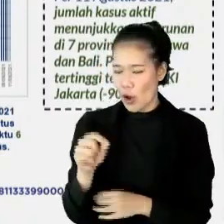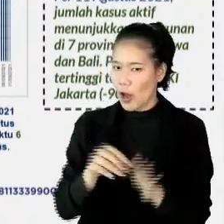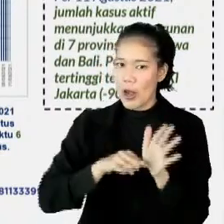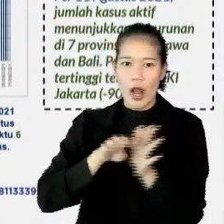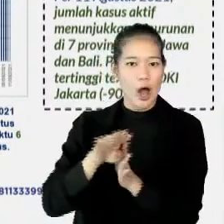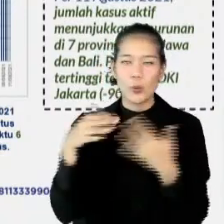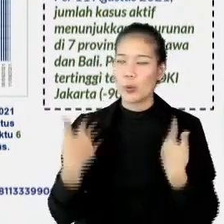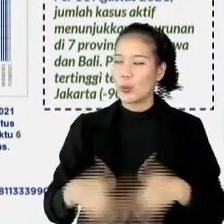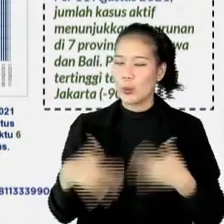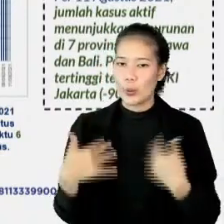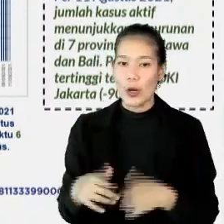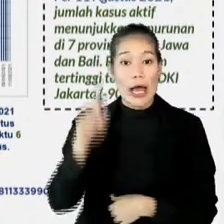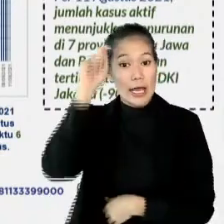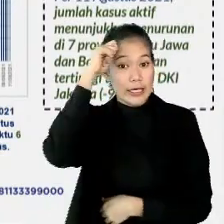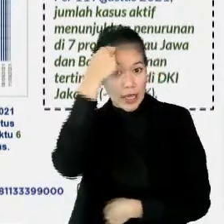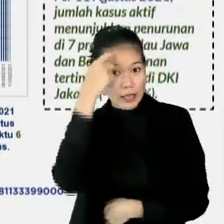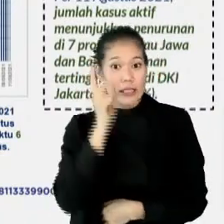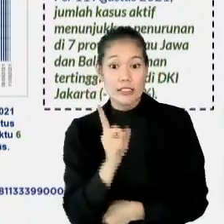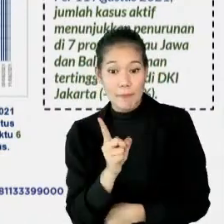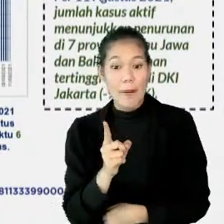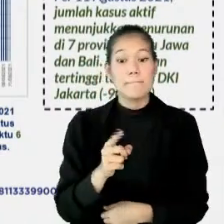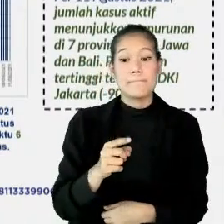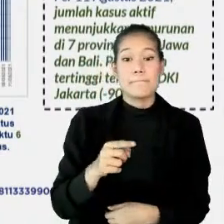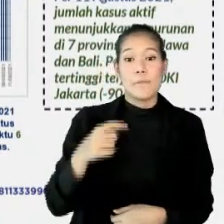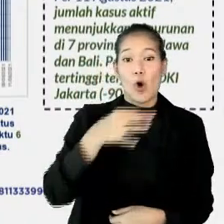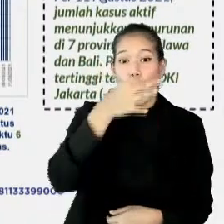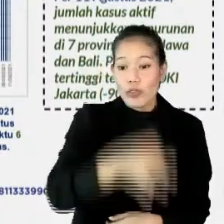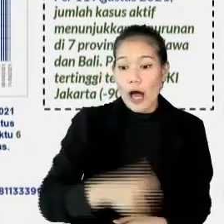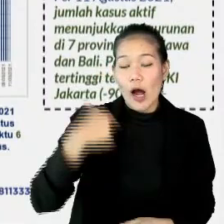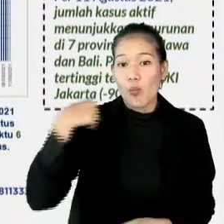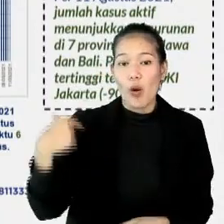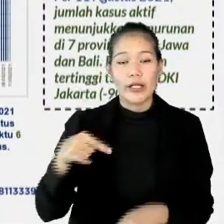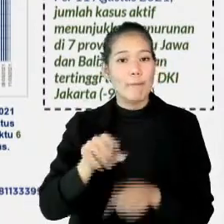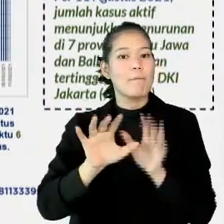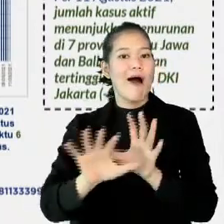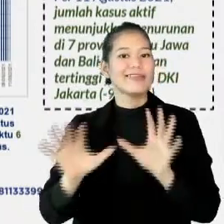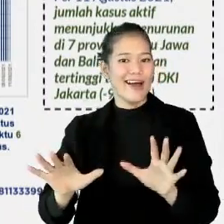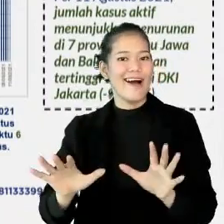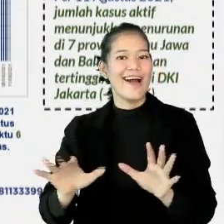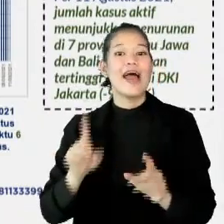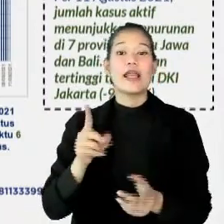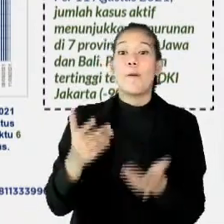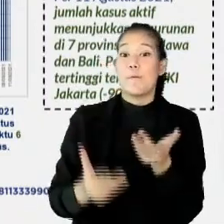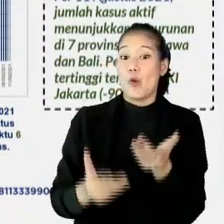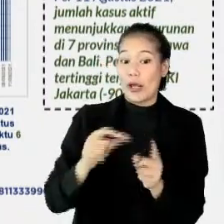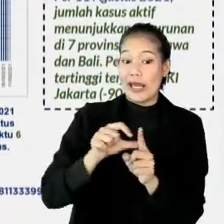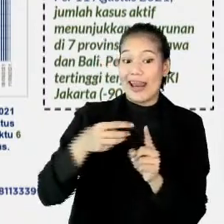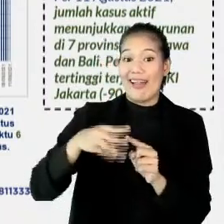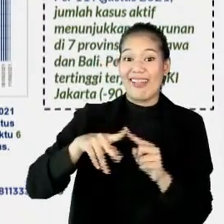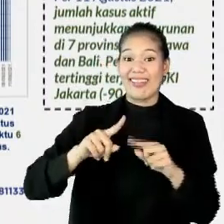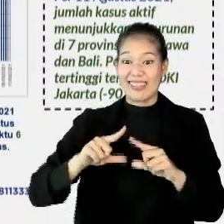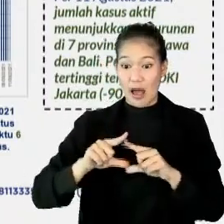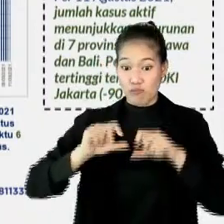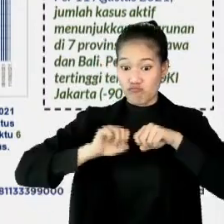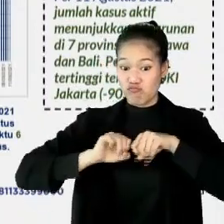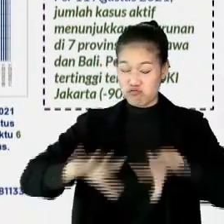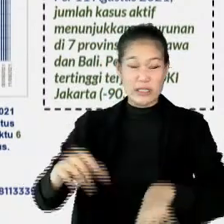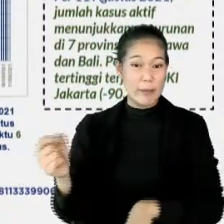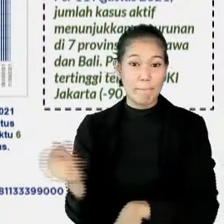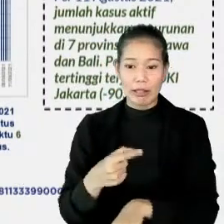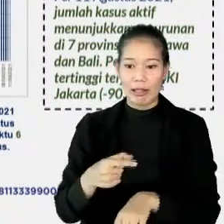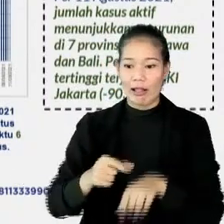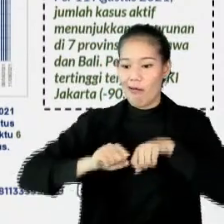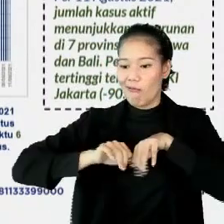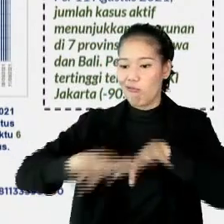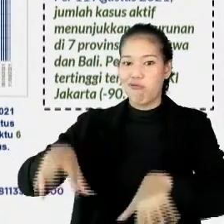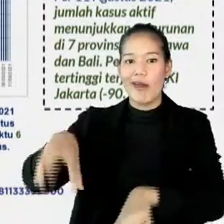luar biasa, dan kita juga harus ingat karena jumlah kabupaten kotanya banyak. Bisa jadi pada saat varian Delta ini menyebar, ini dengan sangat luas ke banyak